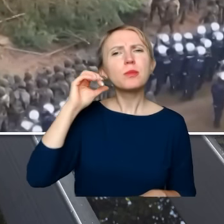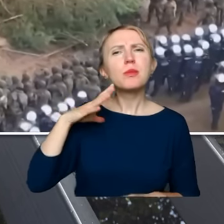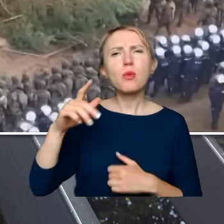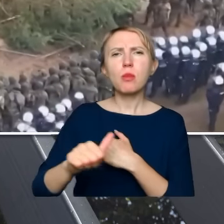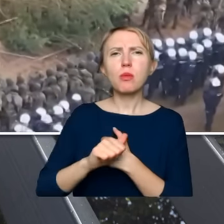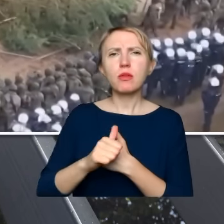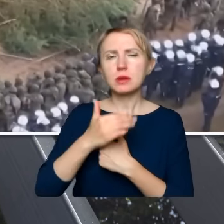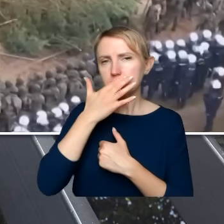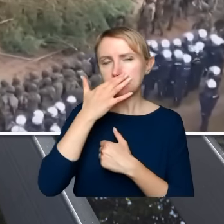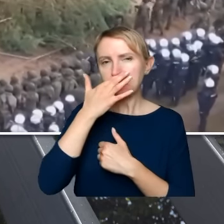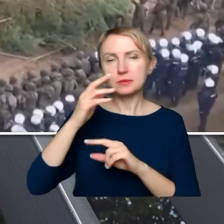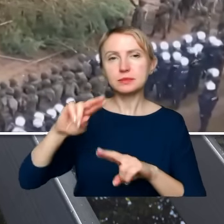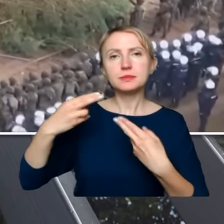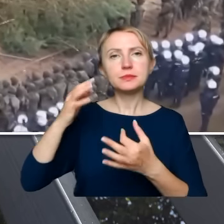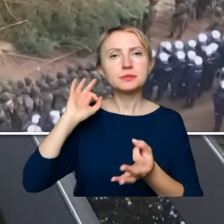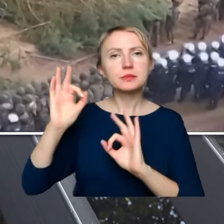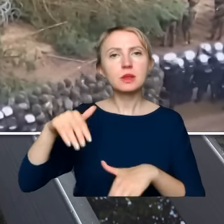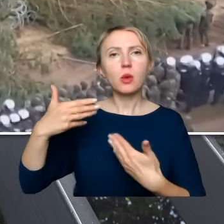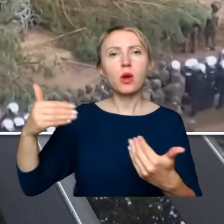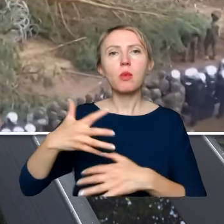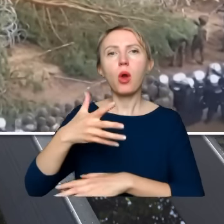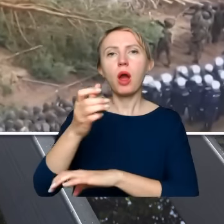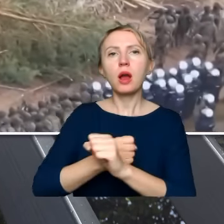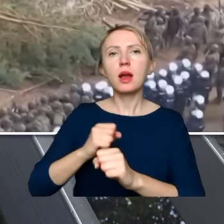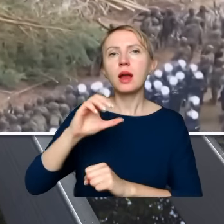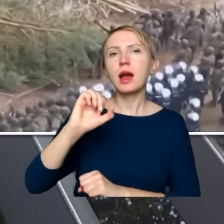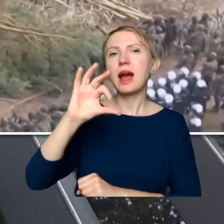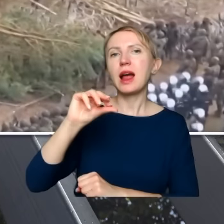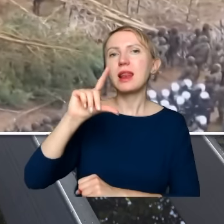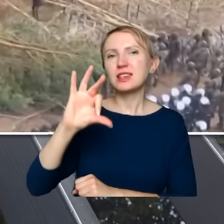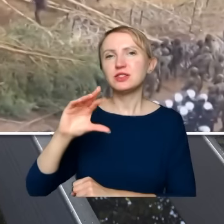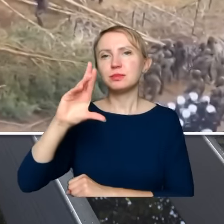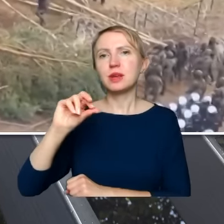przekazania danych, która umożliwiła aresztowanie Alesia Białackiego.